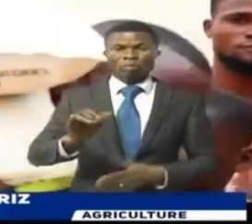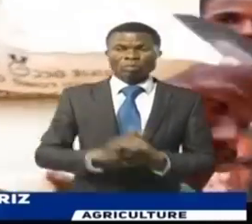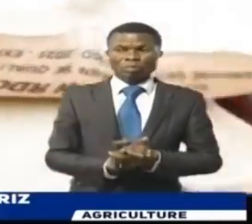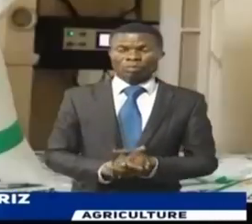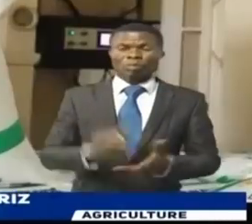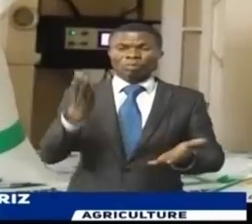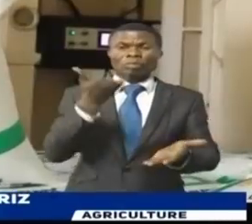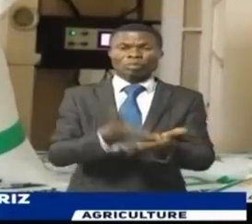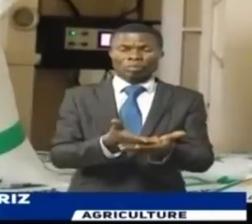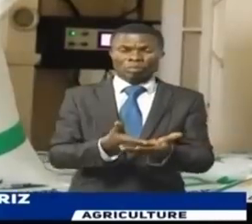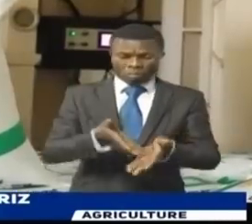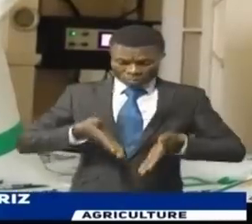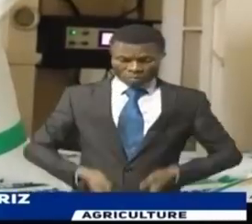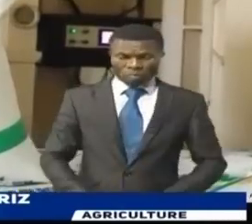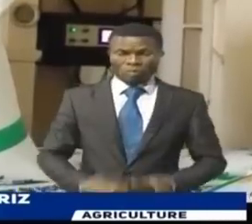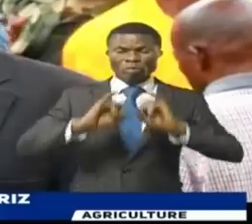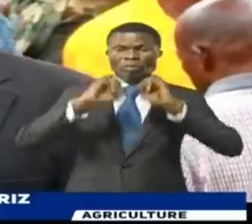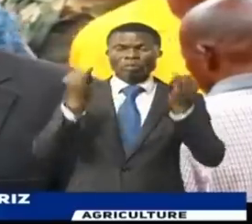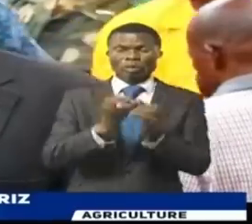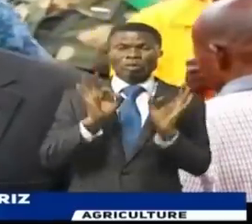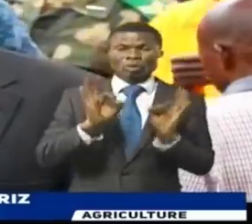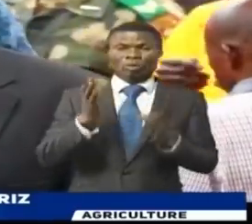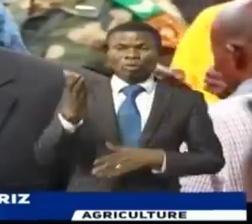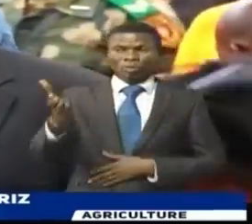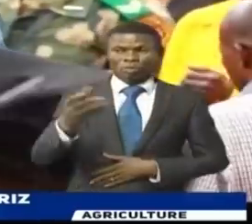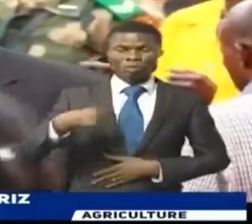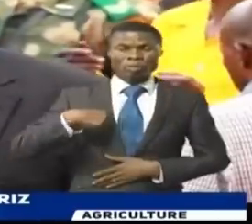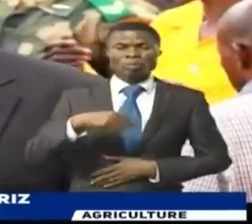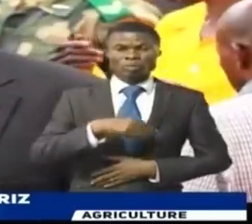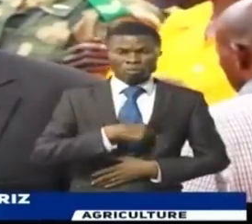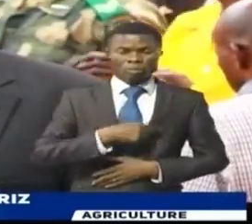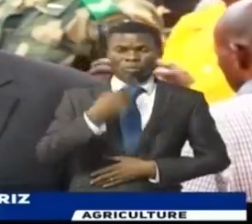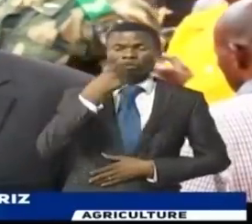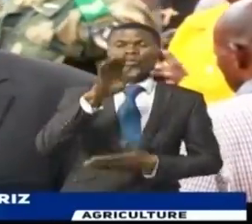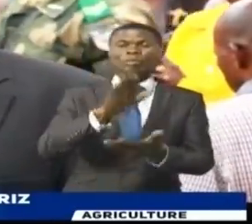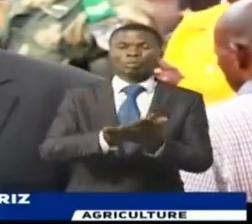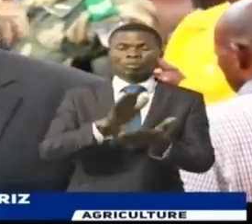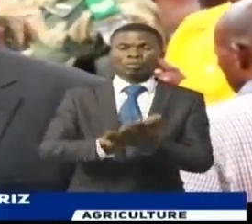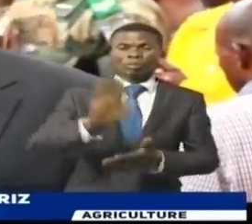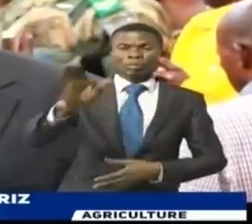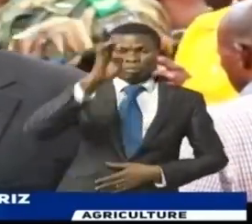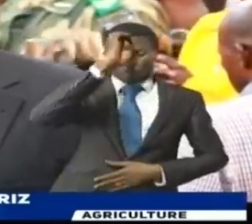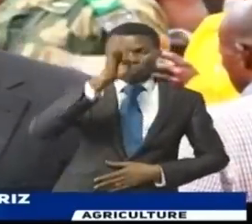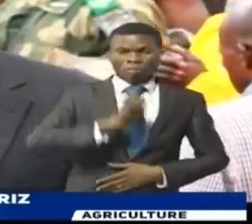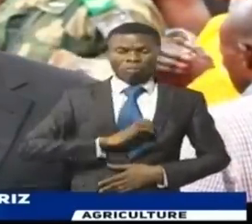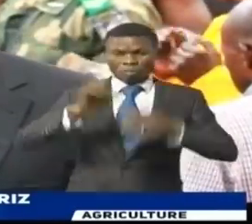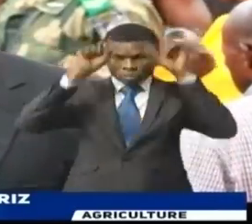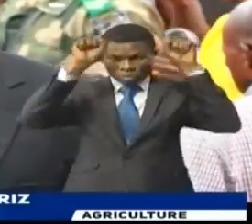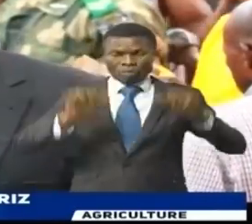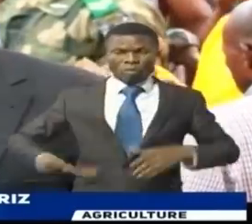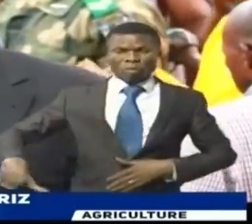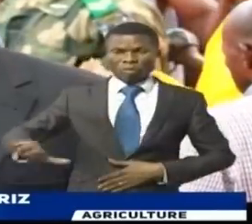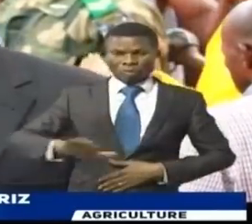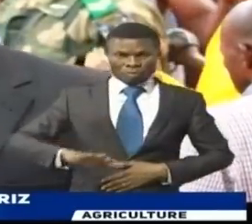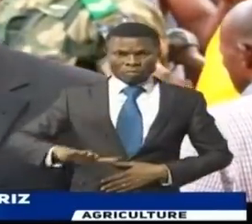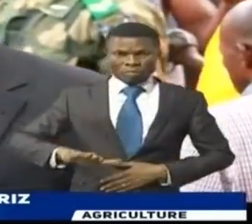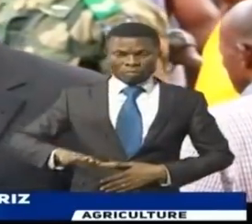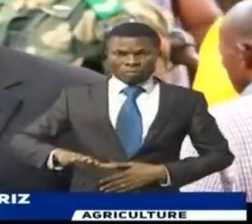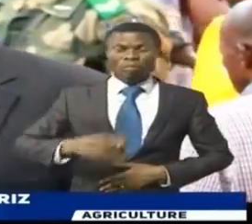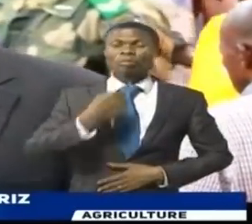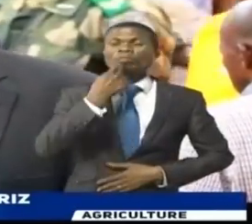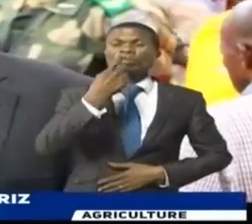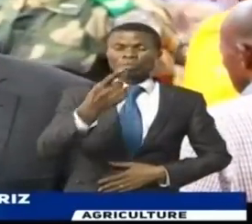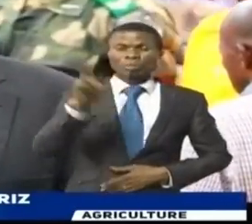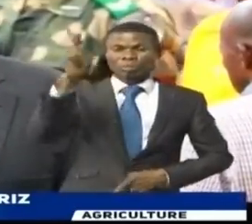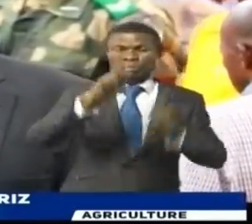symbole d'une renaissance industrielle. Nous sommes en train de remercier son Excellence Monsieur le Président de la République qui a dit